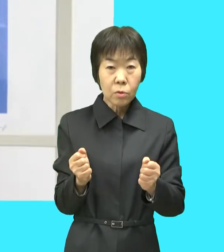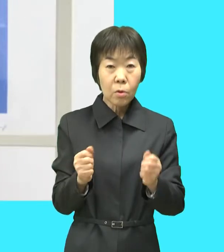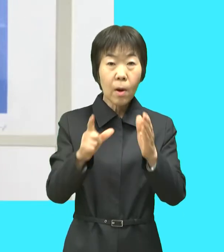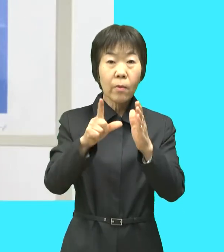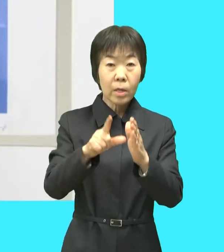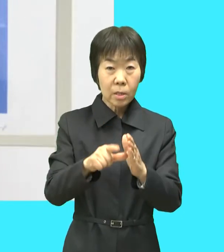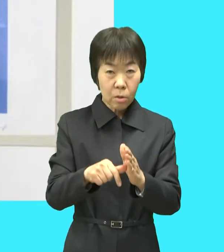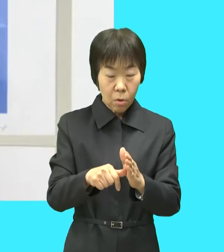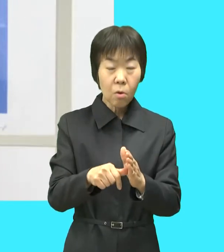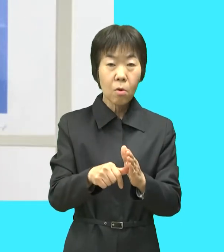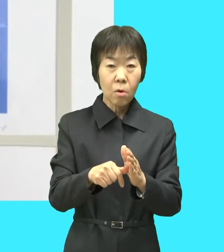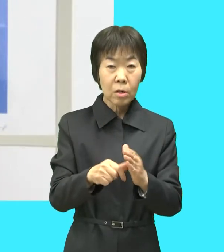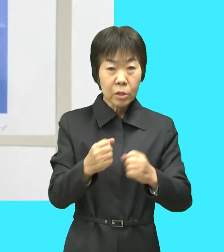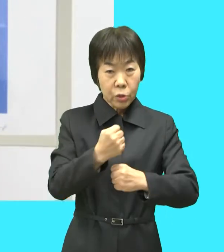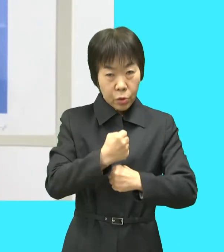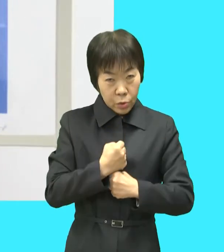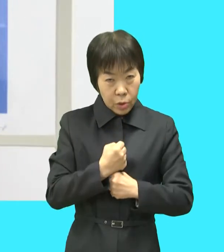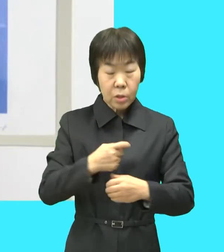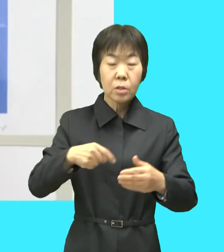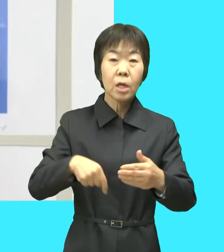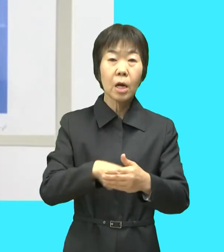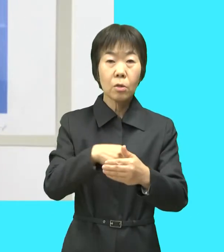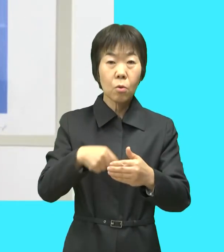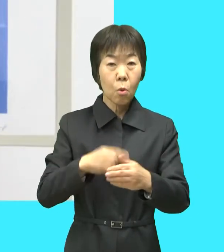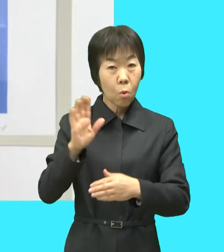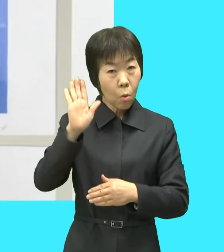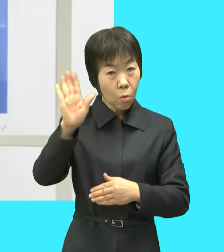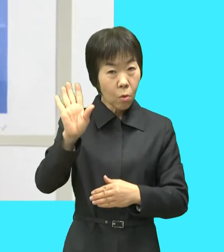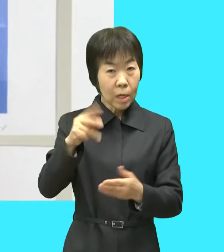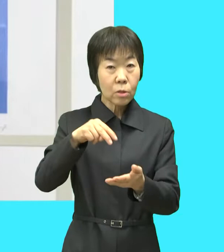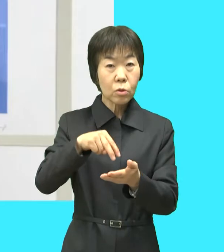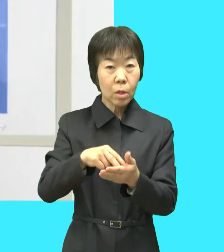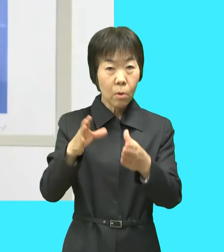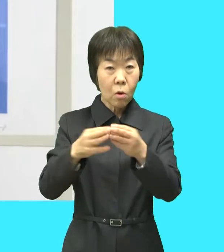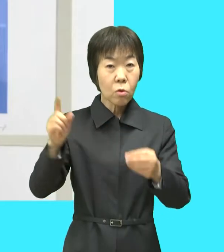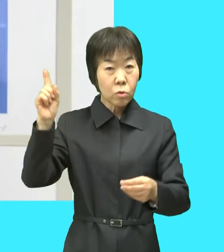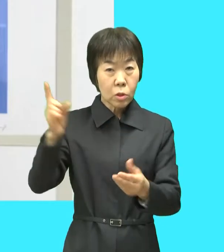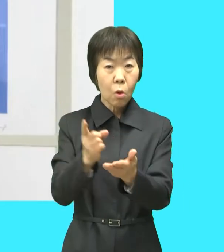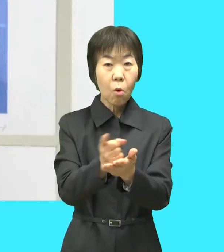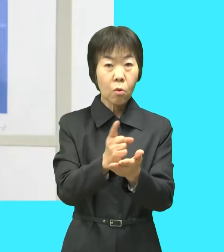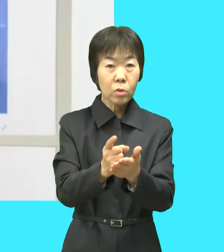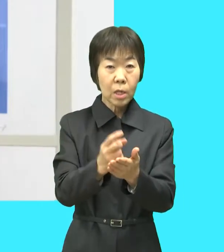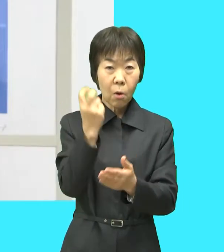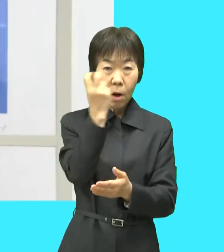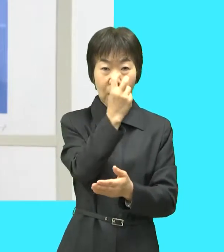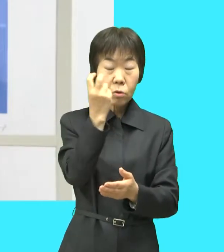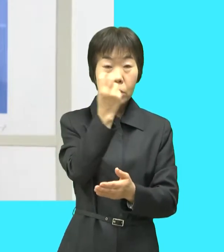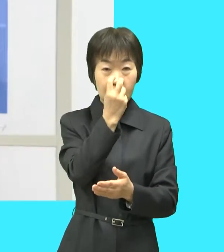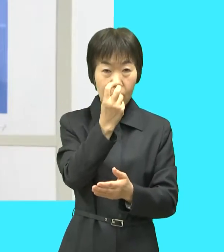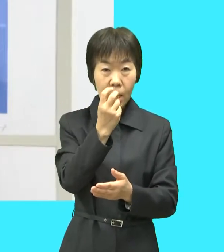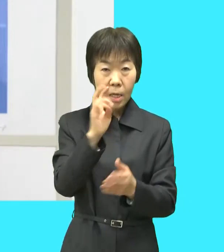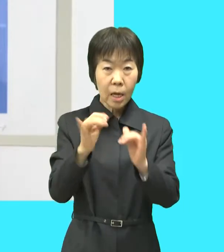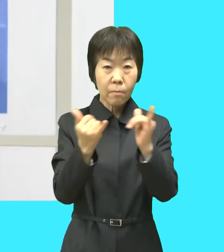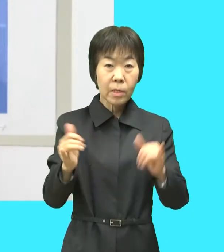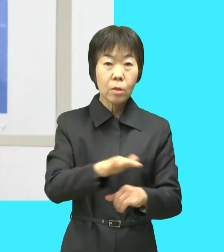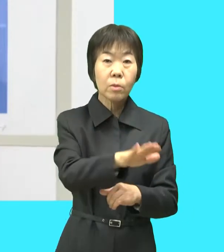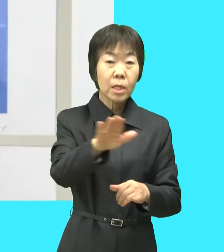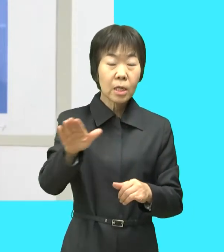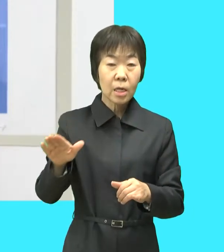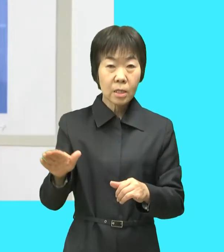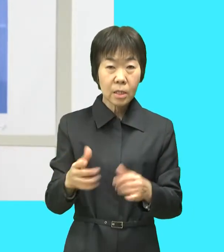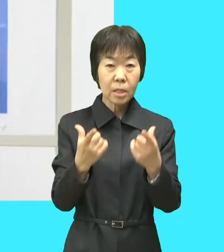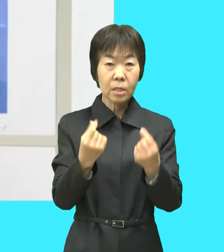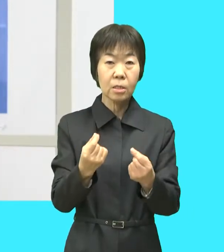るこう気をつけるべき点というものを今後県としても国の方向性を見定めながら県民の皆さん